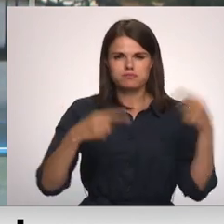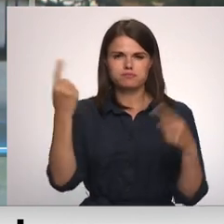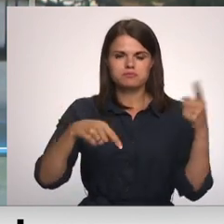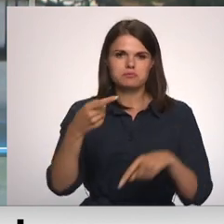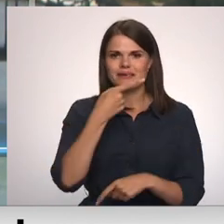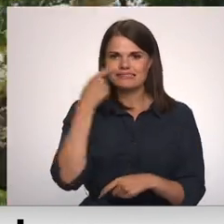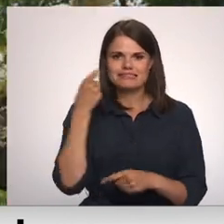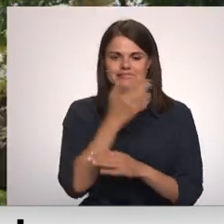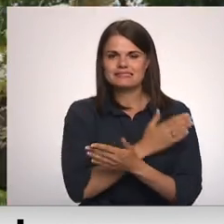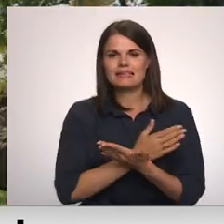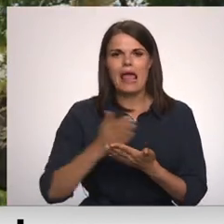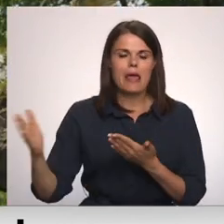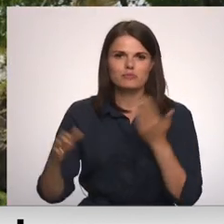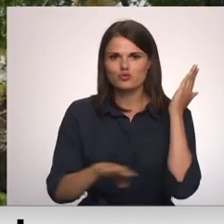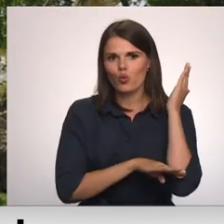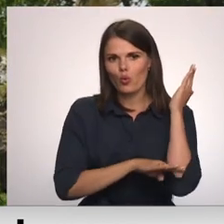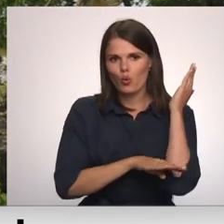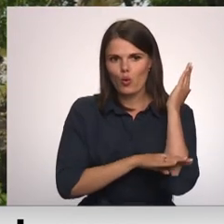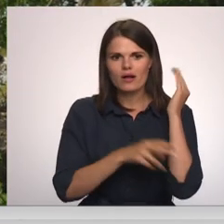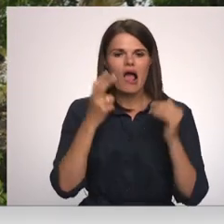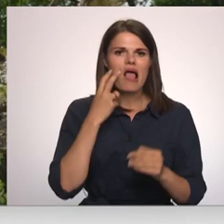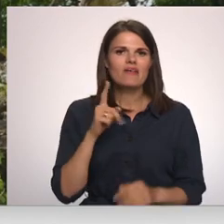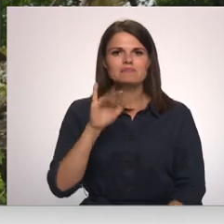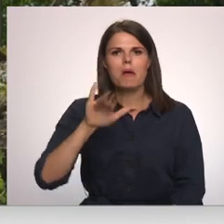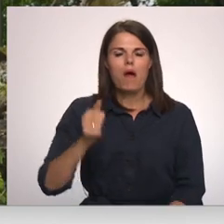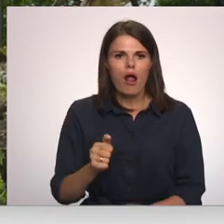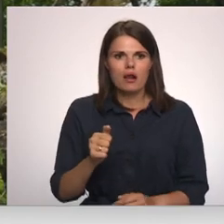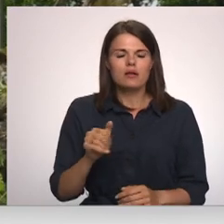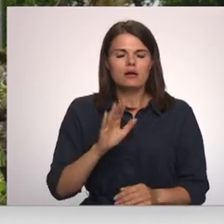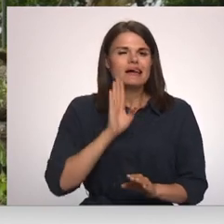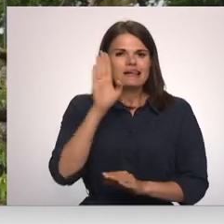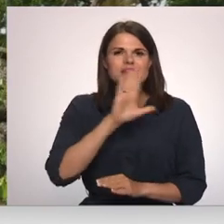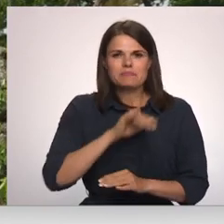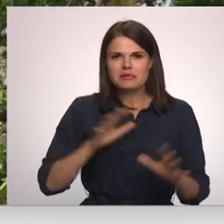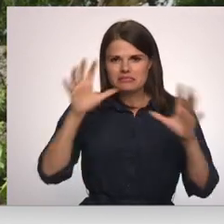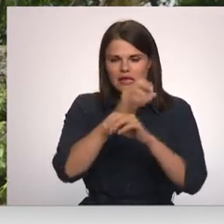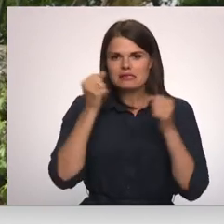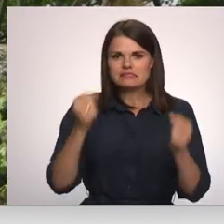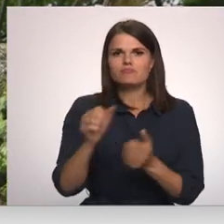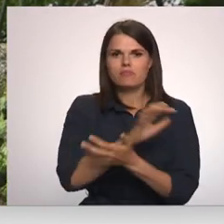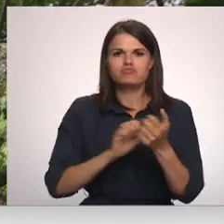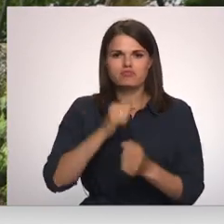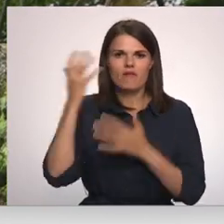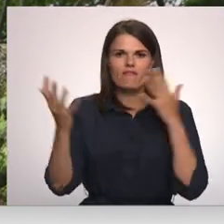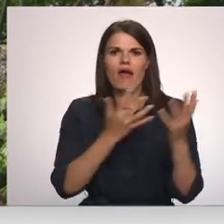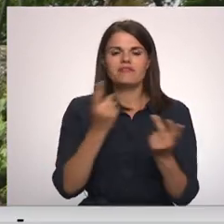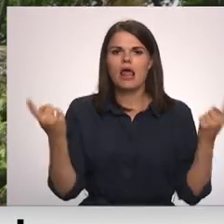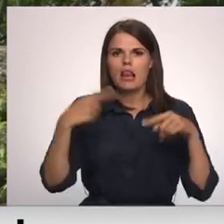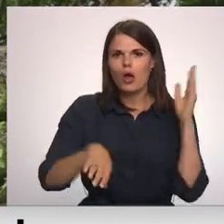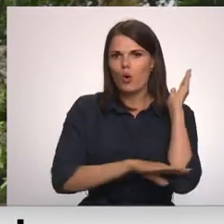koku. Vecpiebalgā ausis rīts pēc nakts, kas nesusi lielus postījumus. Vētras laikā sagāzti